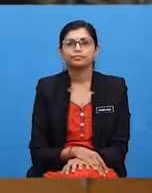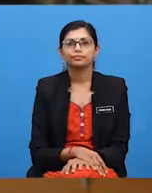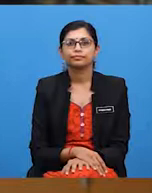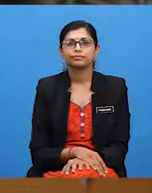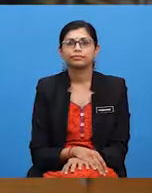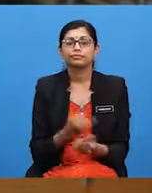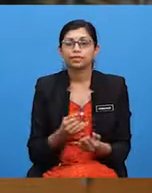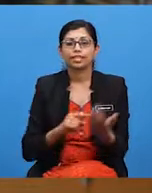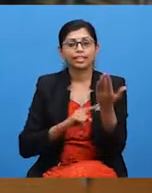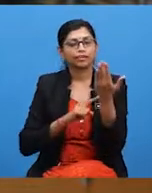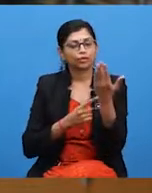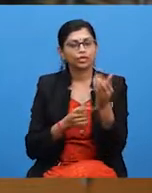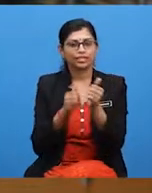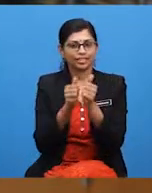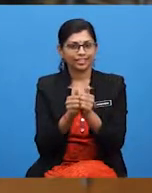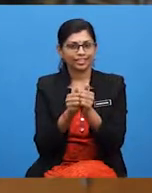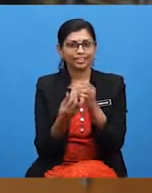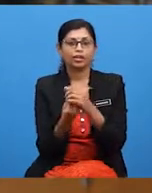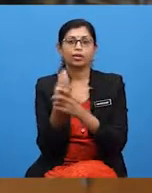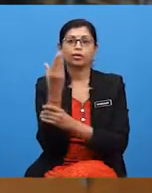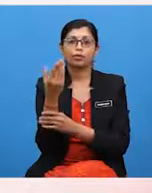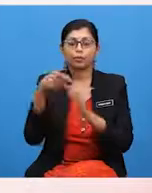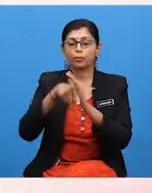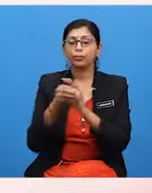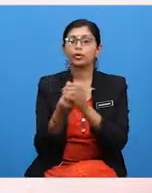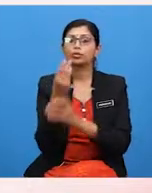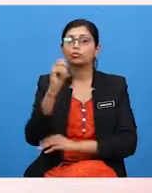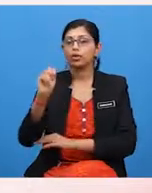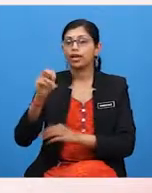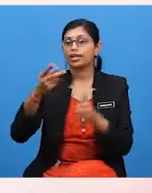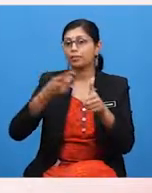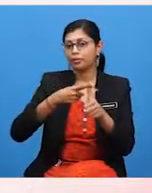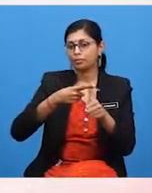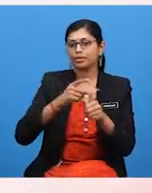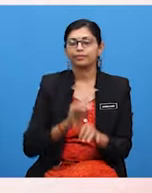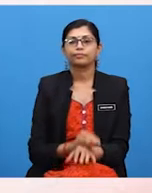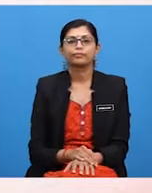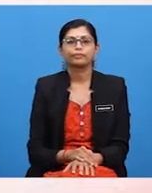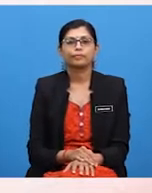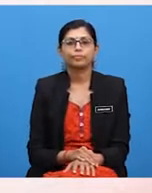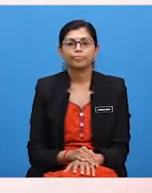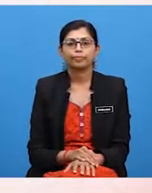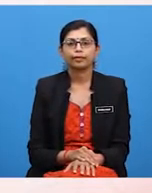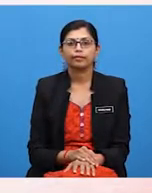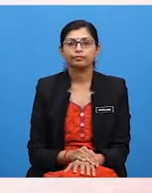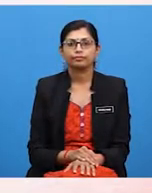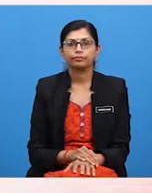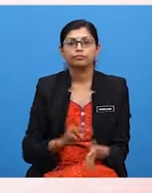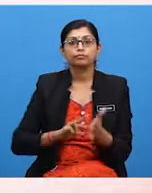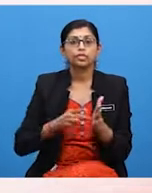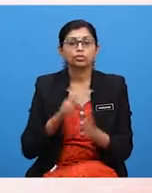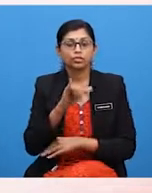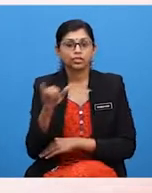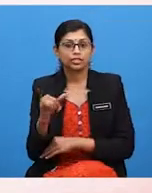Mari kita mulakan dengan pertumbuhan primer. Pertumbuhan primer ialah pertumbuhan